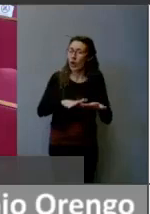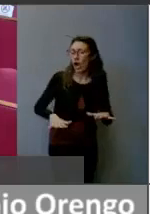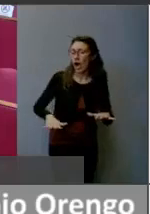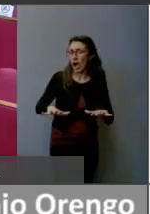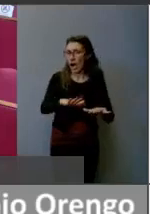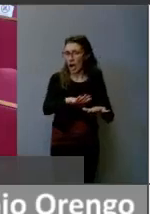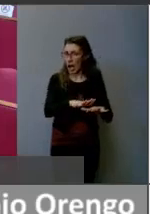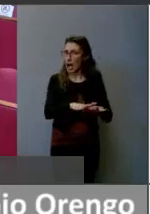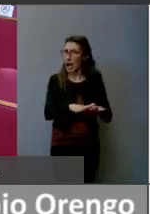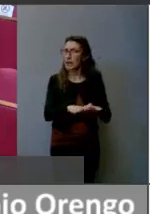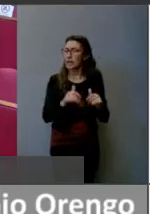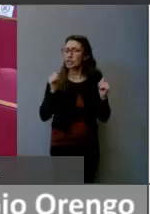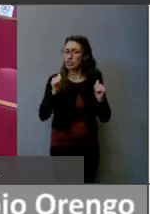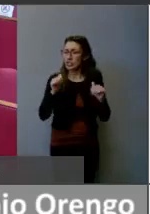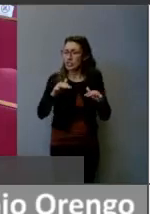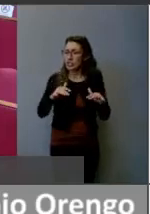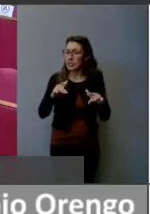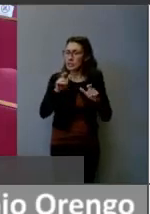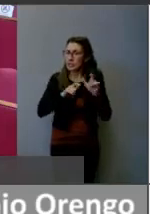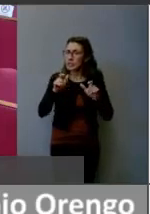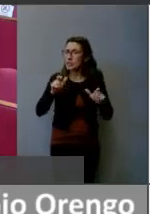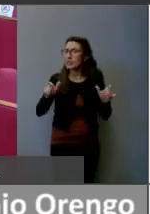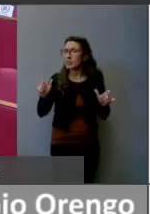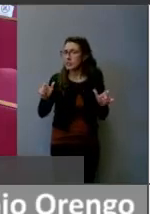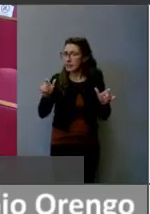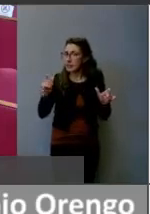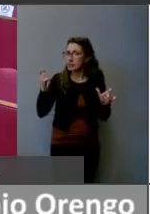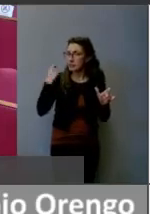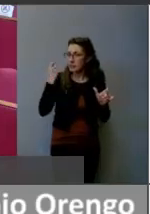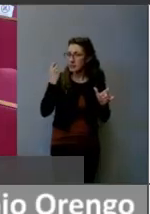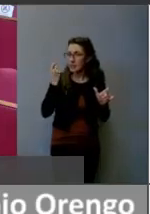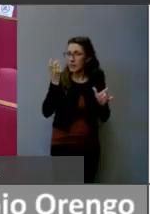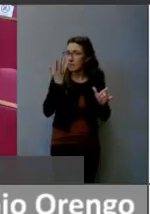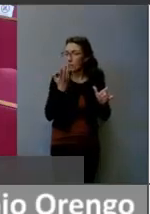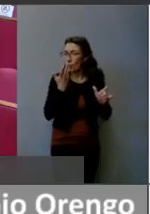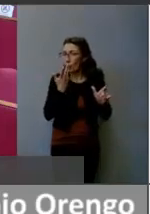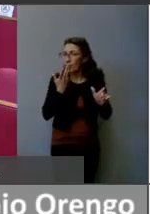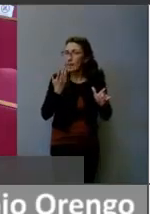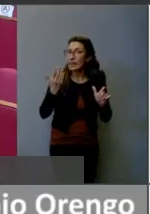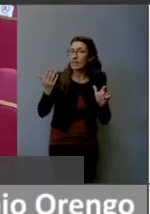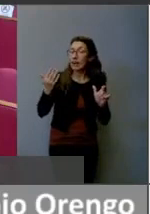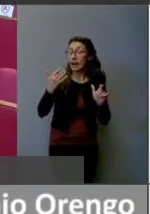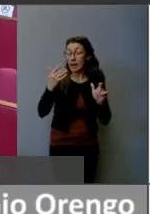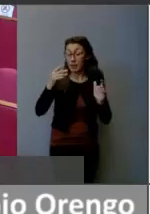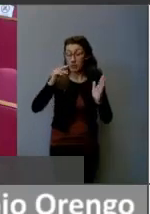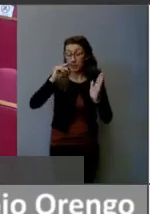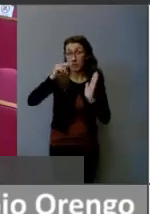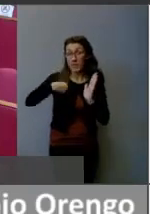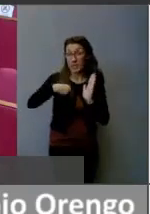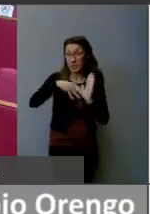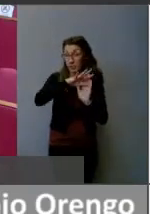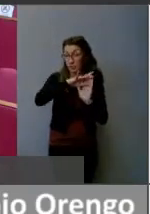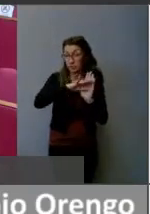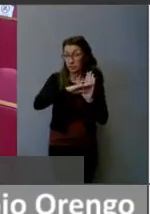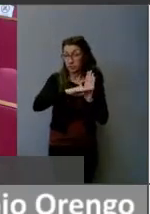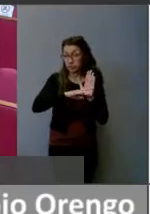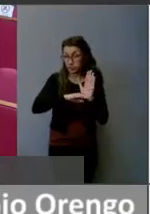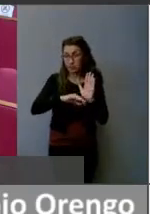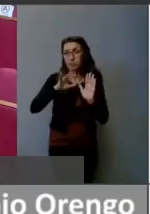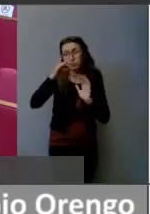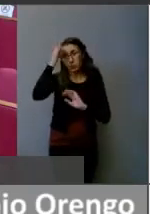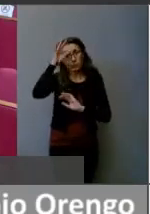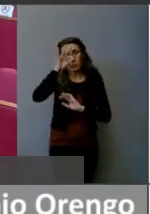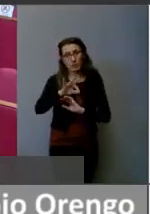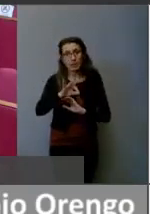sentita dalla cittadinanza, che infatti aveva promosso anche una raccolta firme nel 2018, e le esigenze che erano emerse da